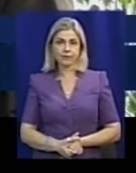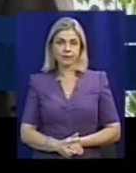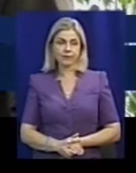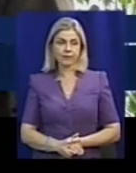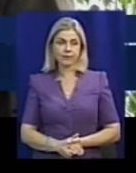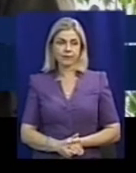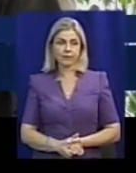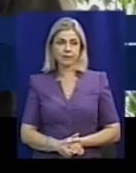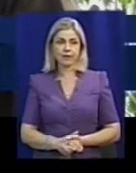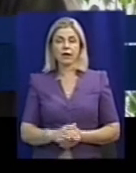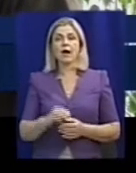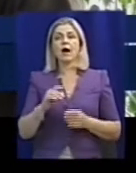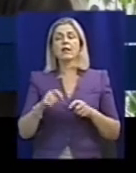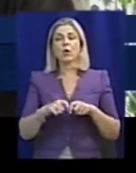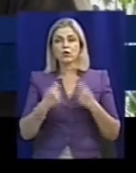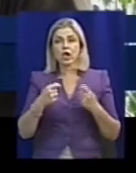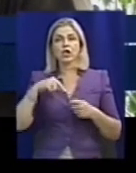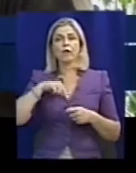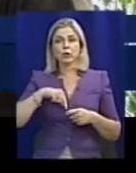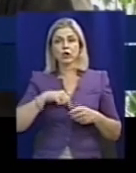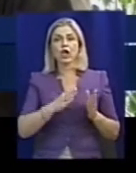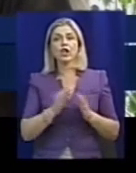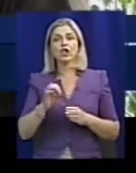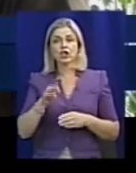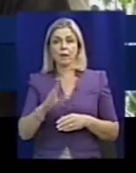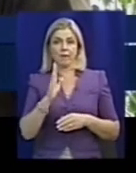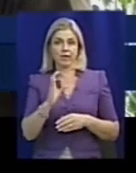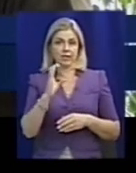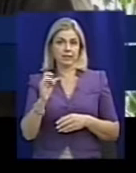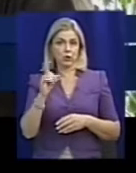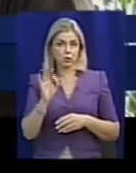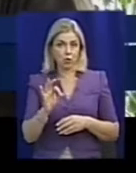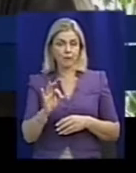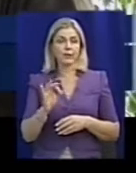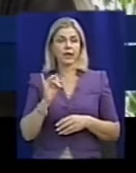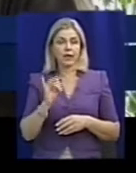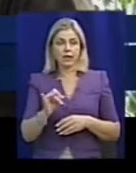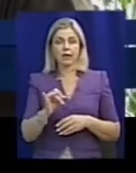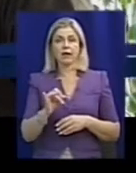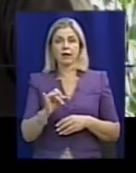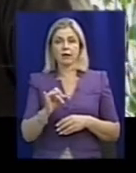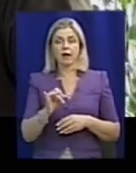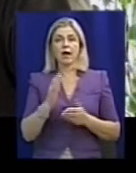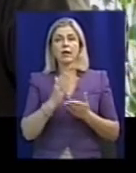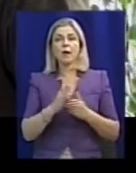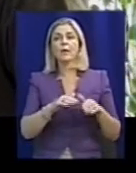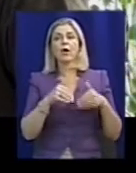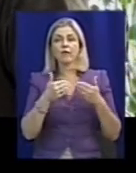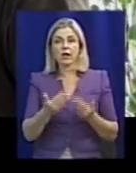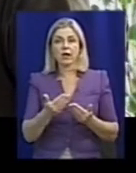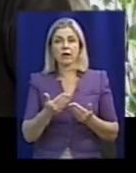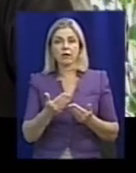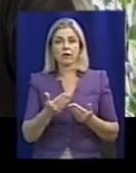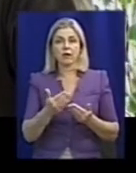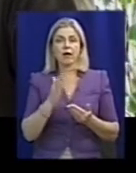порушення внутрішнього режиму перебування в'язаних осіб у слідчому ізоляторі, прийняв від Уварова ЄС та Сакарішвілі АГ пропозицію та обіцянку неправомірної